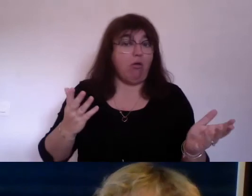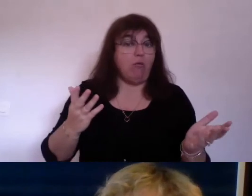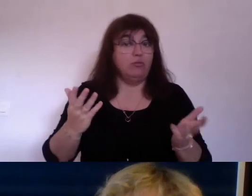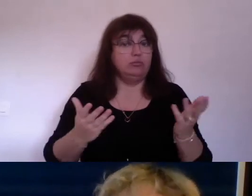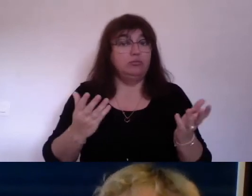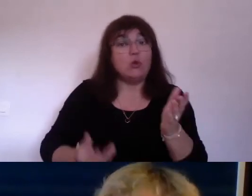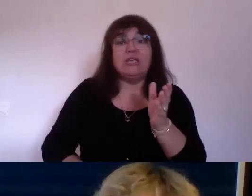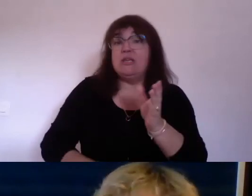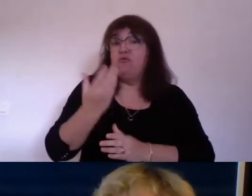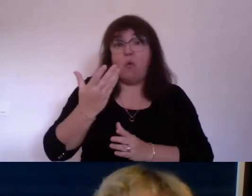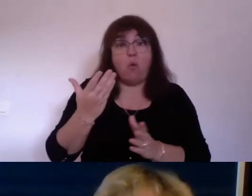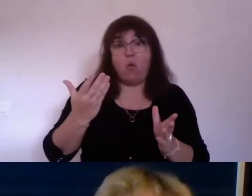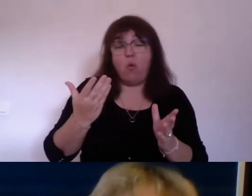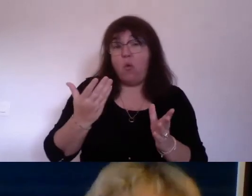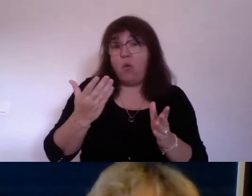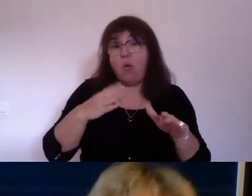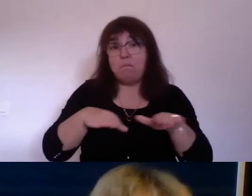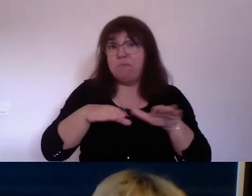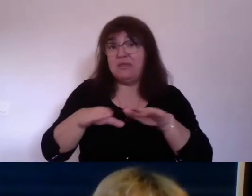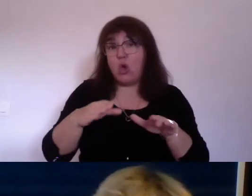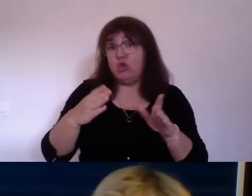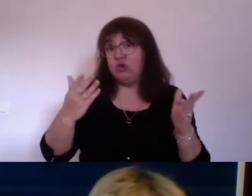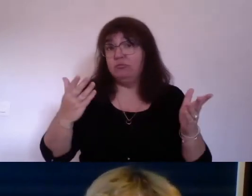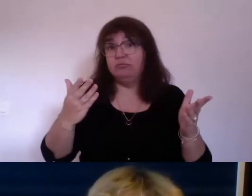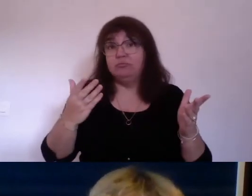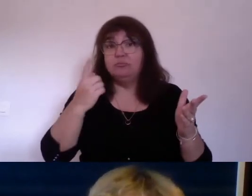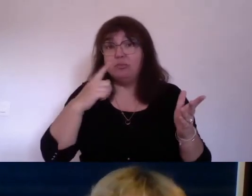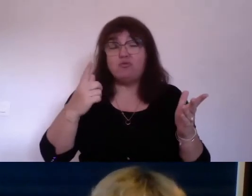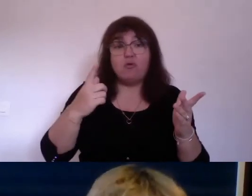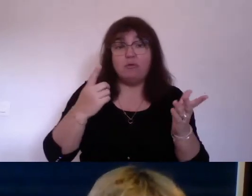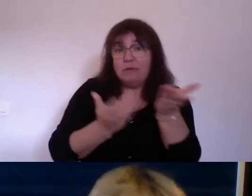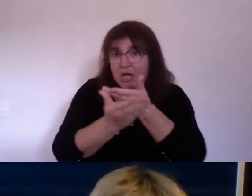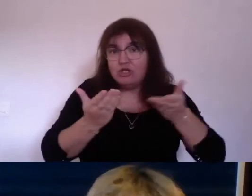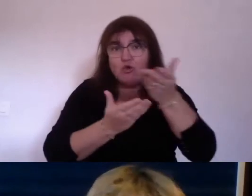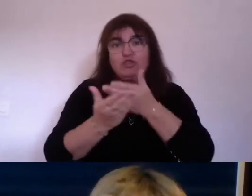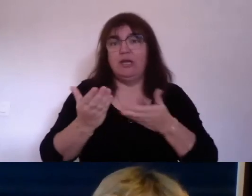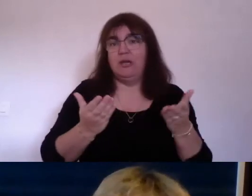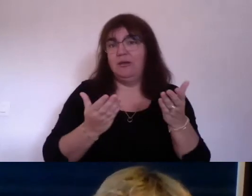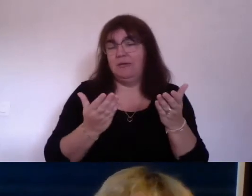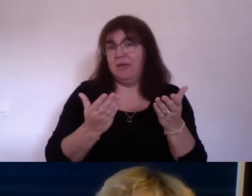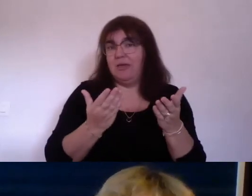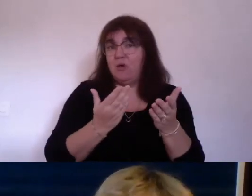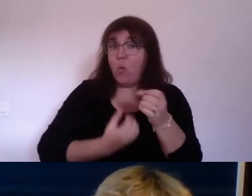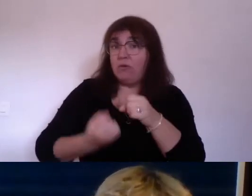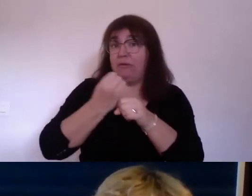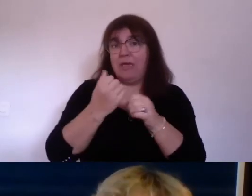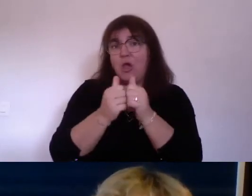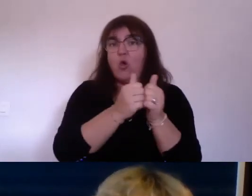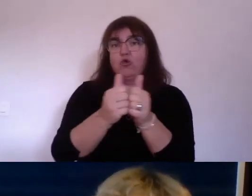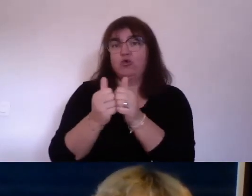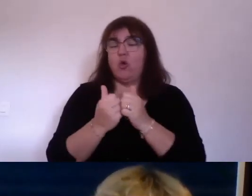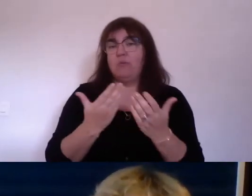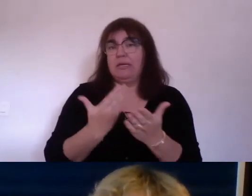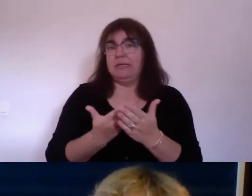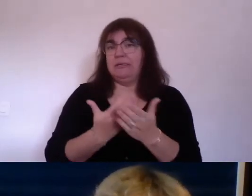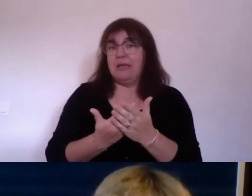des nouveaux modes de rapprochement que nous mettons en place tous ensemble, et ça, c'est très encourageant. Et de plus en plus de personnes